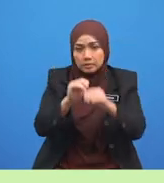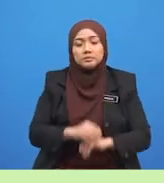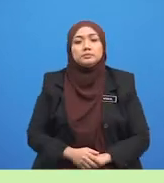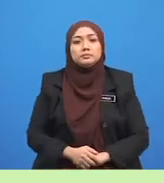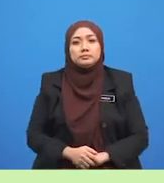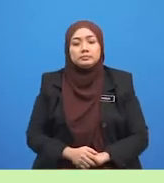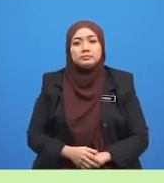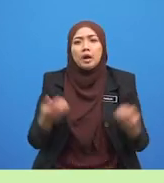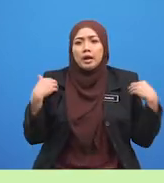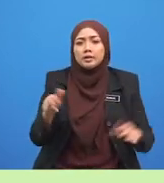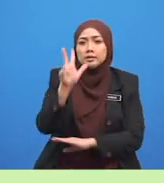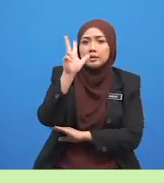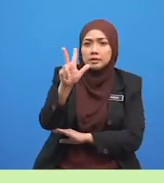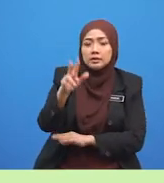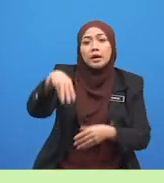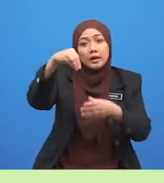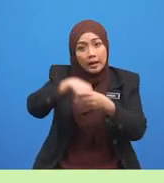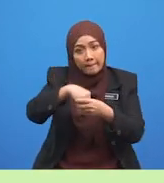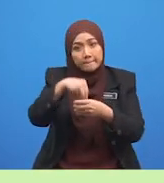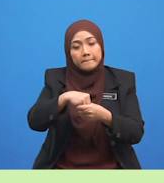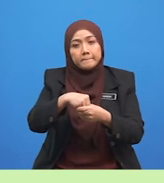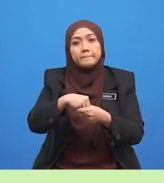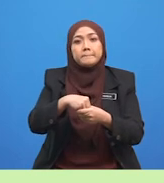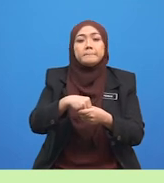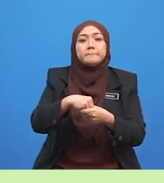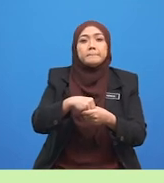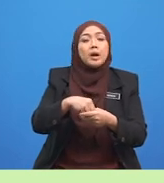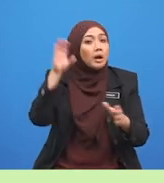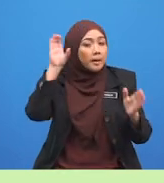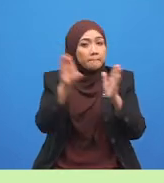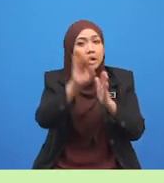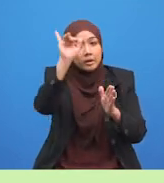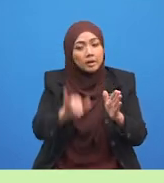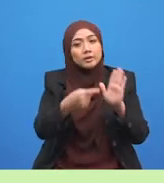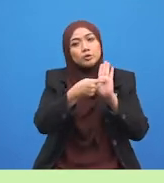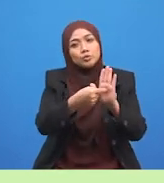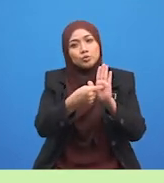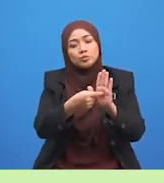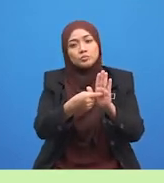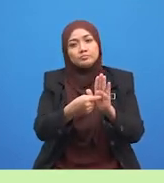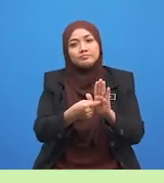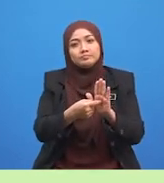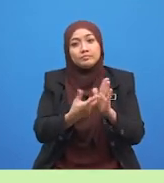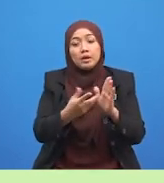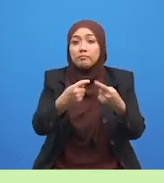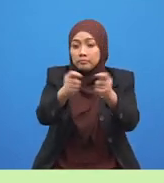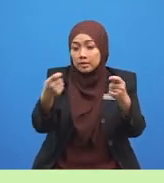Terdapat tiga tasik dalam peta ini. Tasik yang pertama ialah Tasik Kenyir.